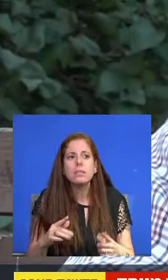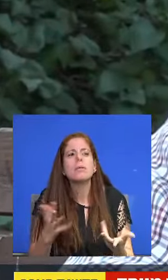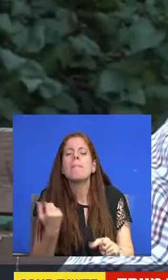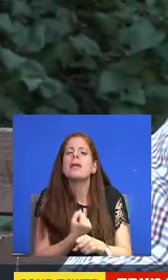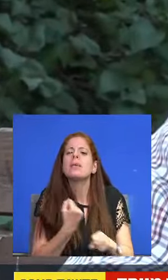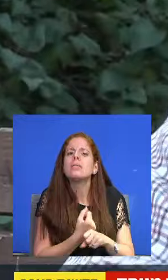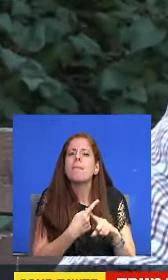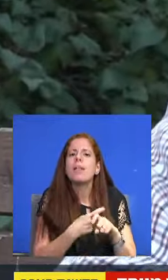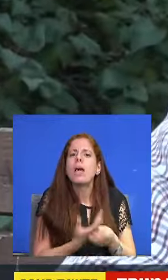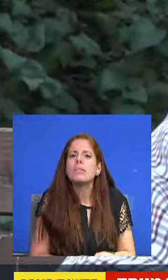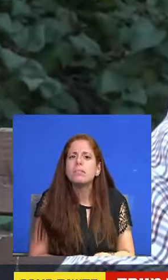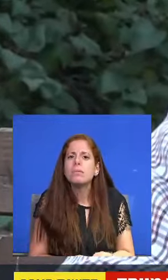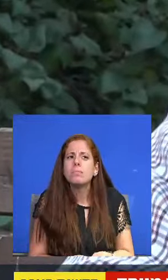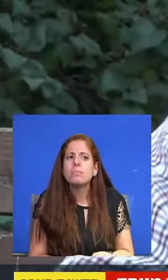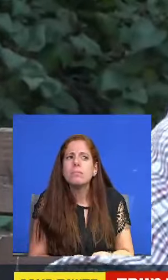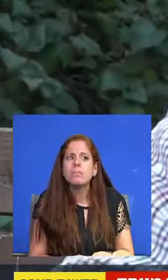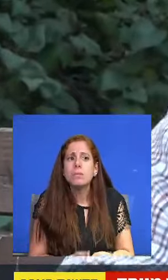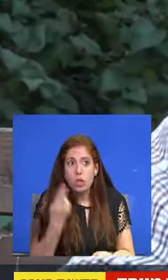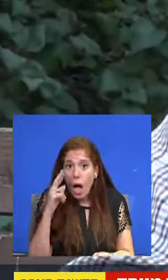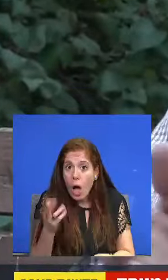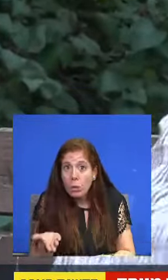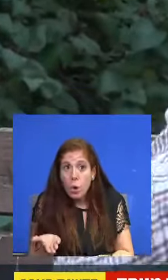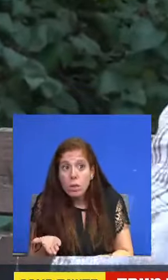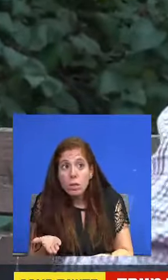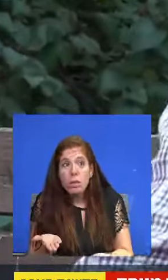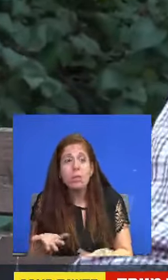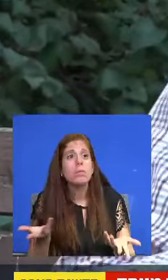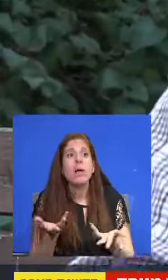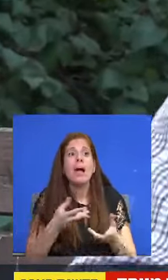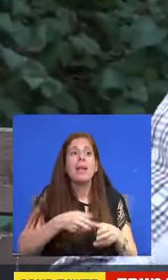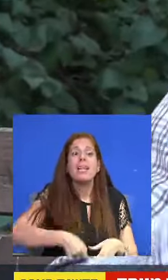machen? Hast du eine Idee? In den Sack, in den